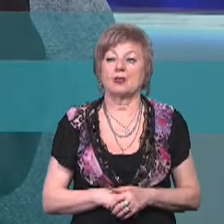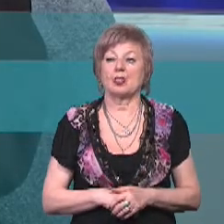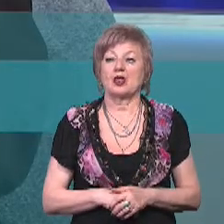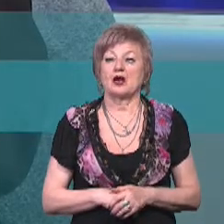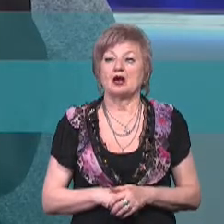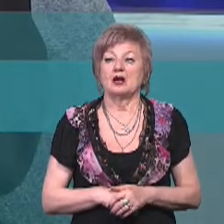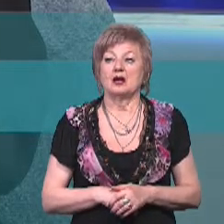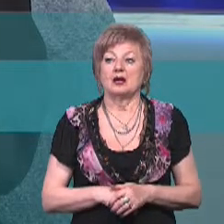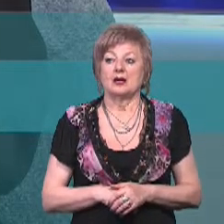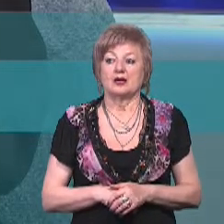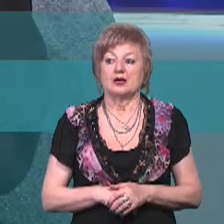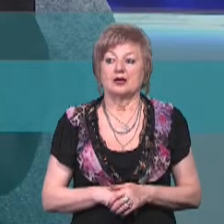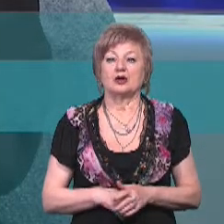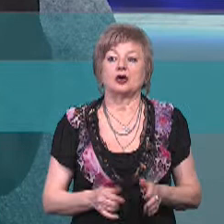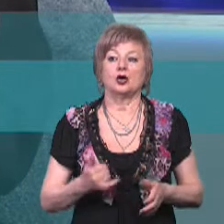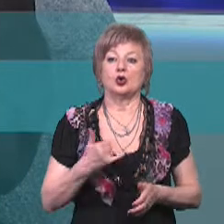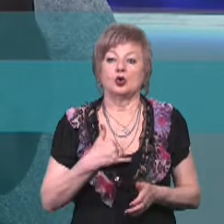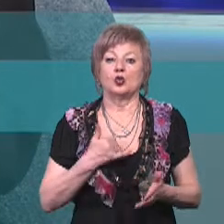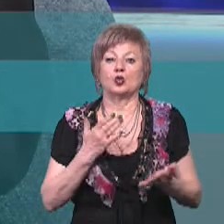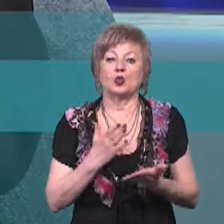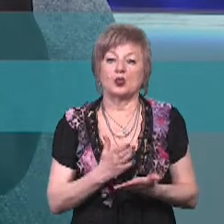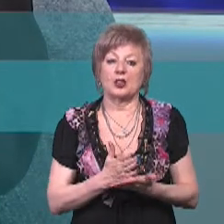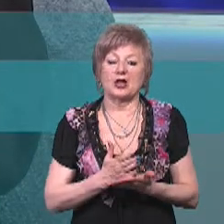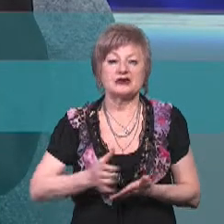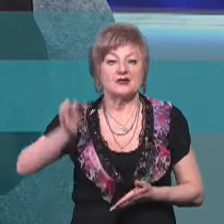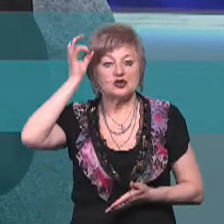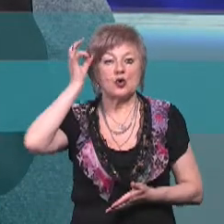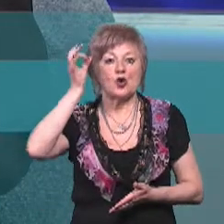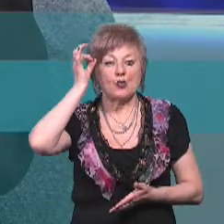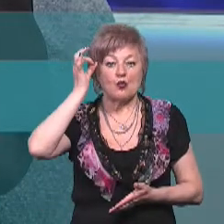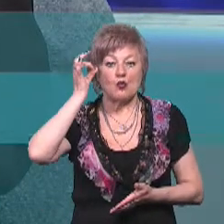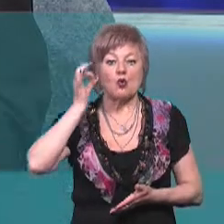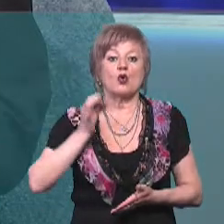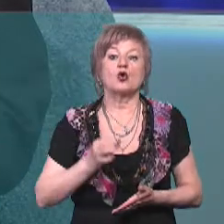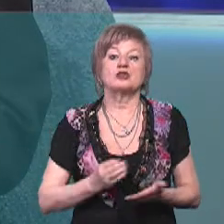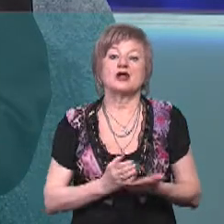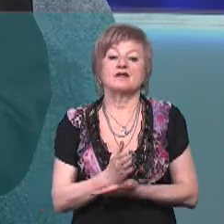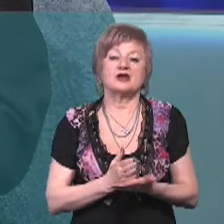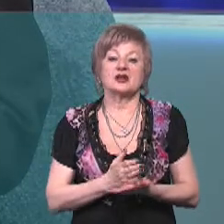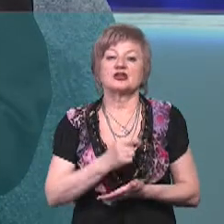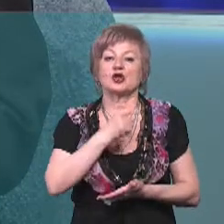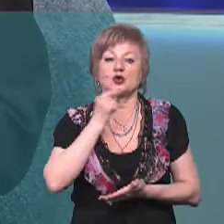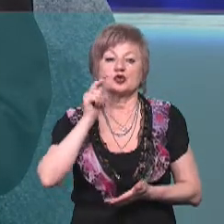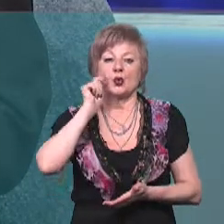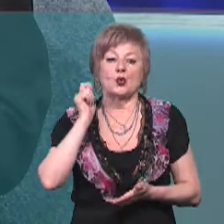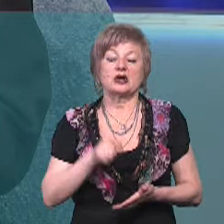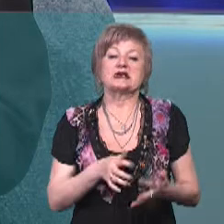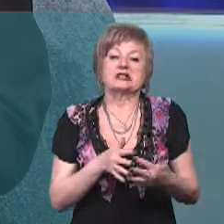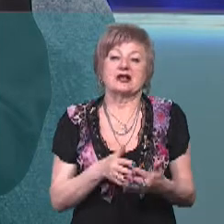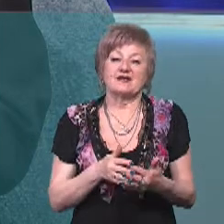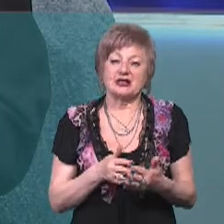Дякую, пані Вася. У нас є спогади Тимура Книша, ветерана російсько-української